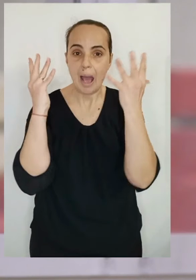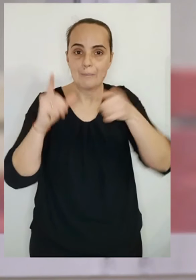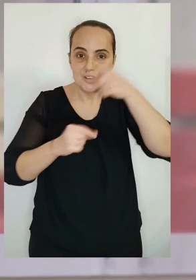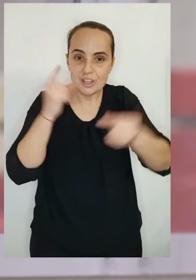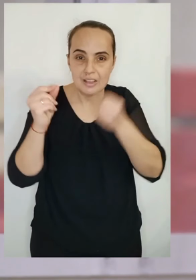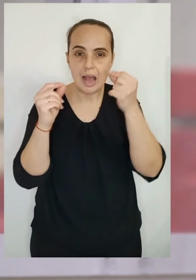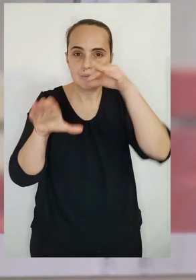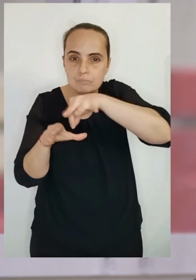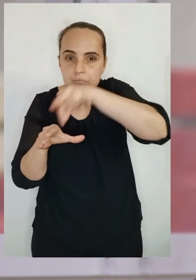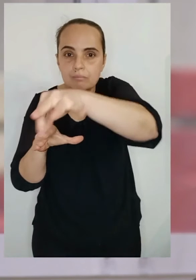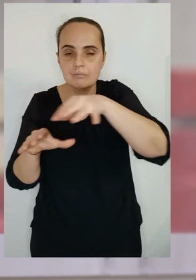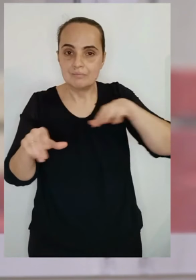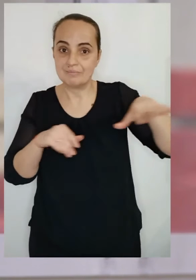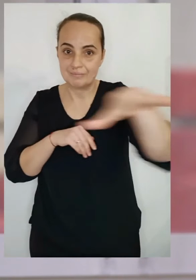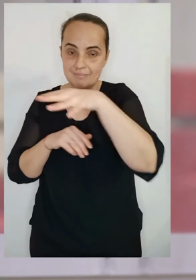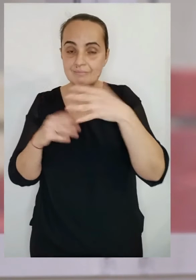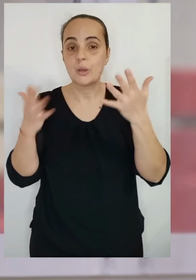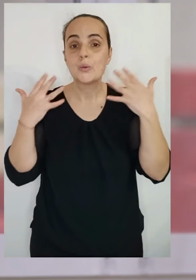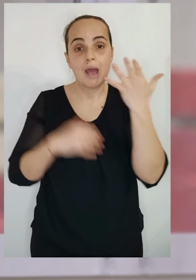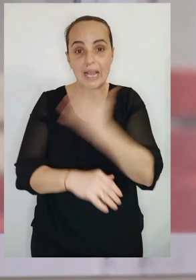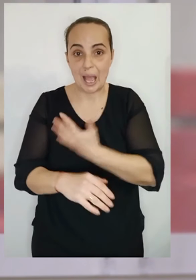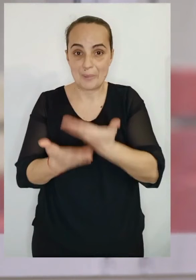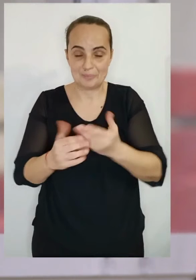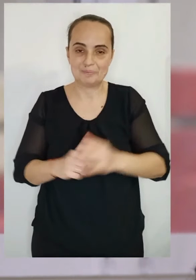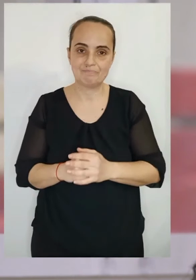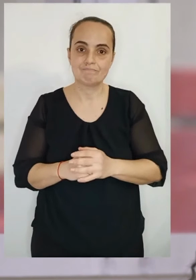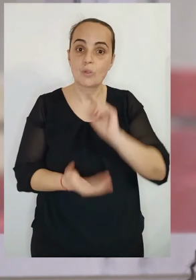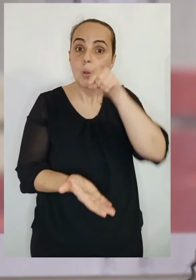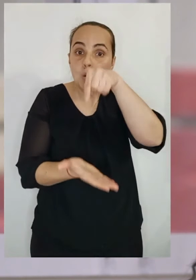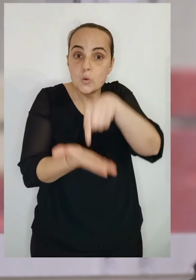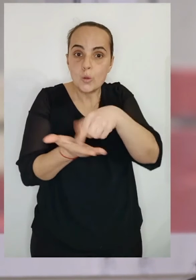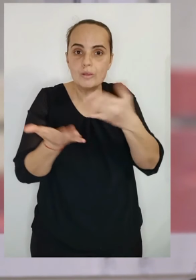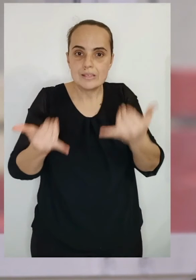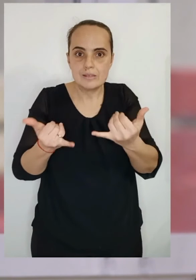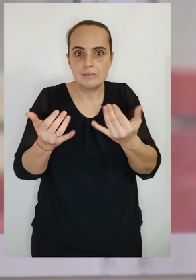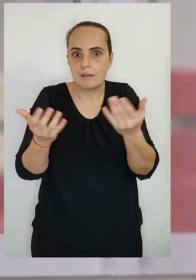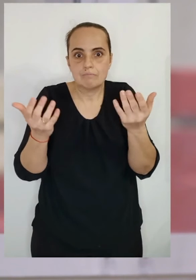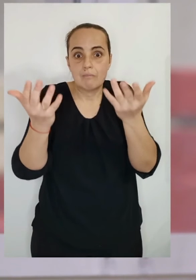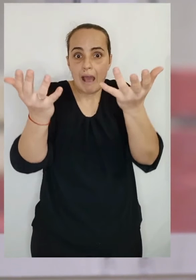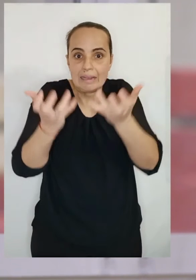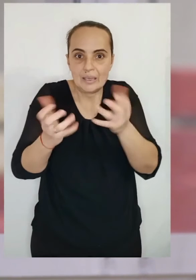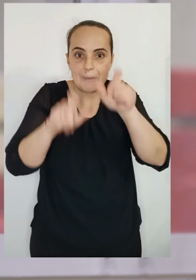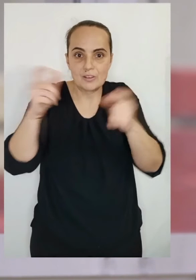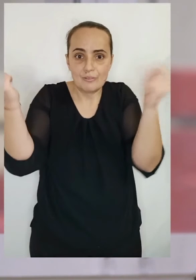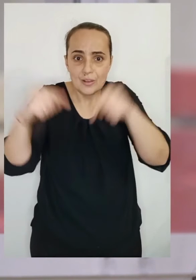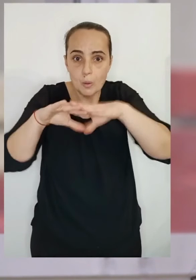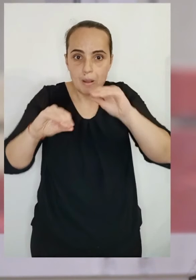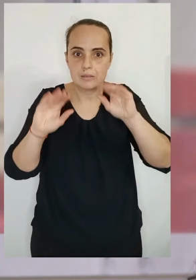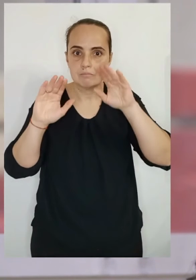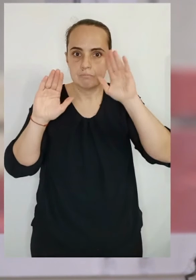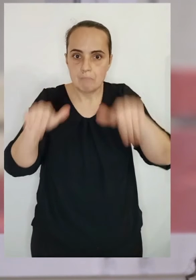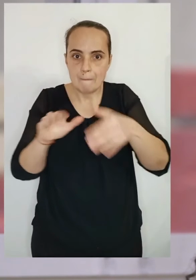l'espace. Et je crois que c'est un lieu qui vraiment suscite une attractivité incroyable. Même moi, je